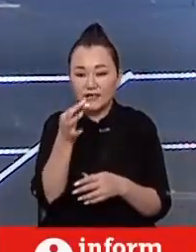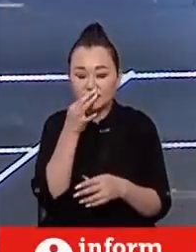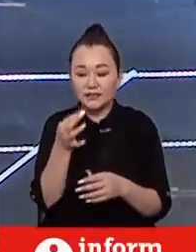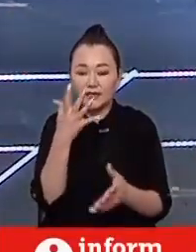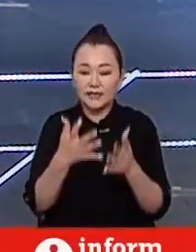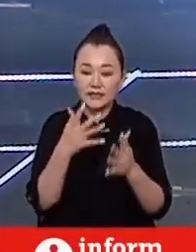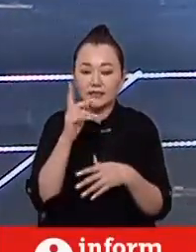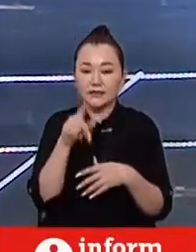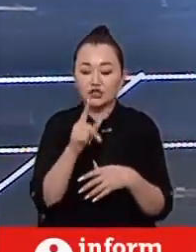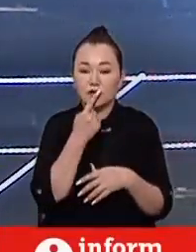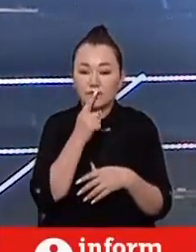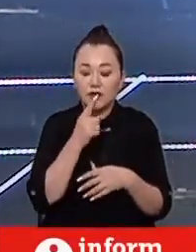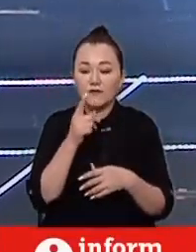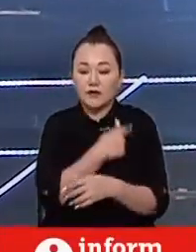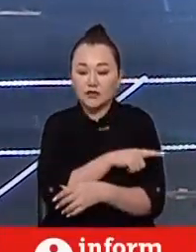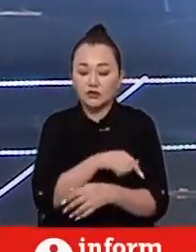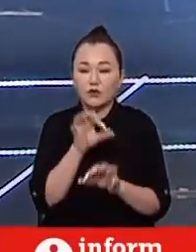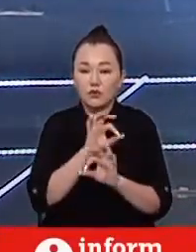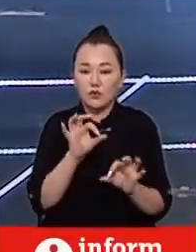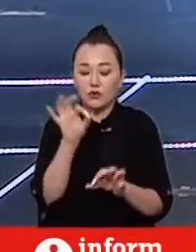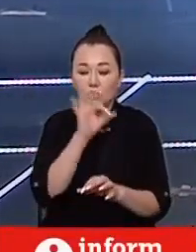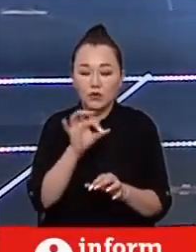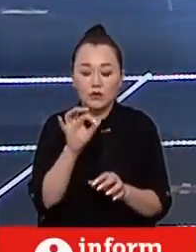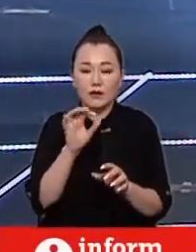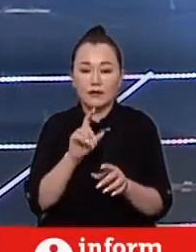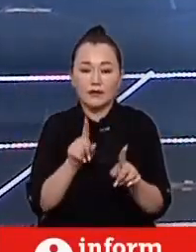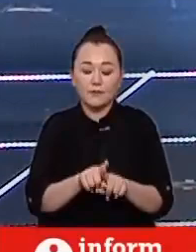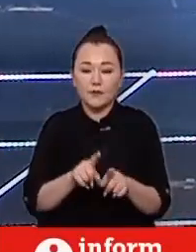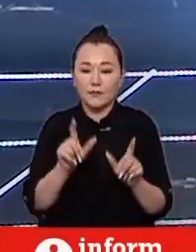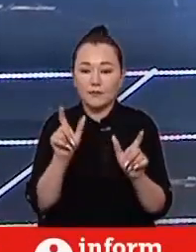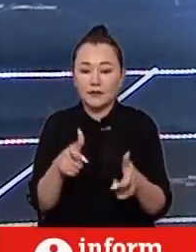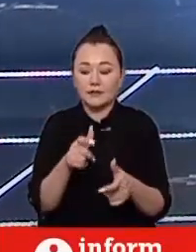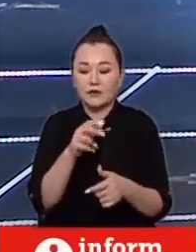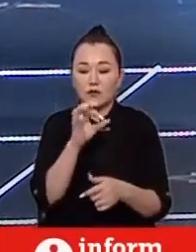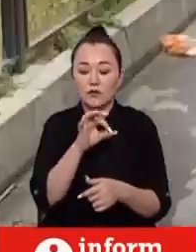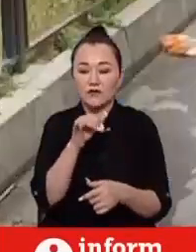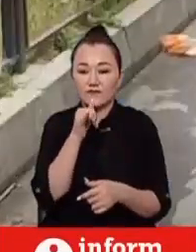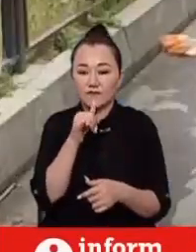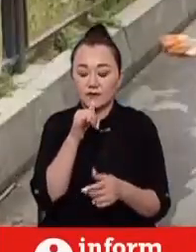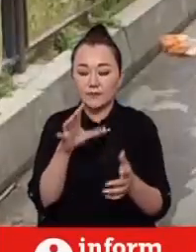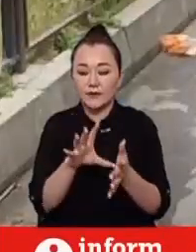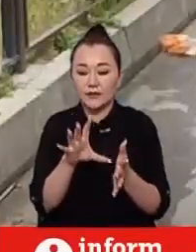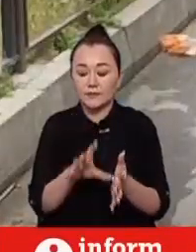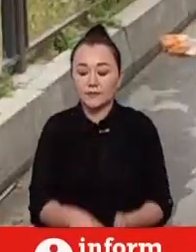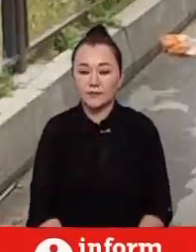Врачи уже даже заговорили о вейп-пандемии. Анастасия Новикова с подробностями.